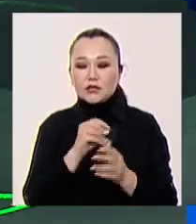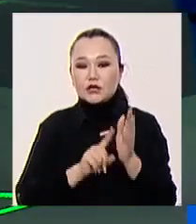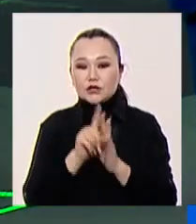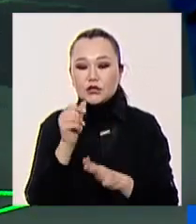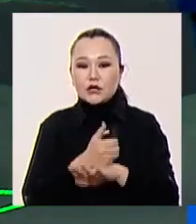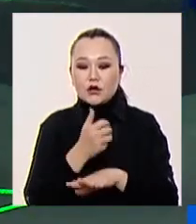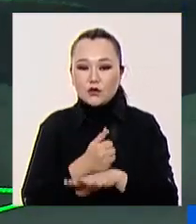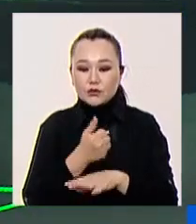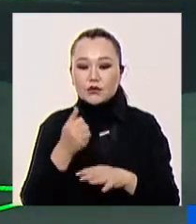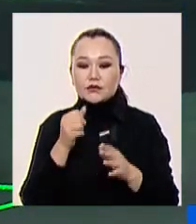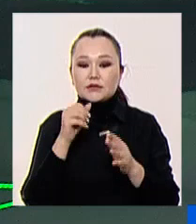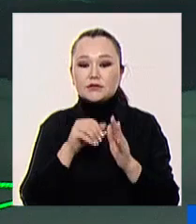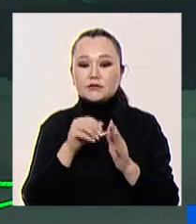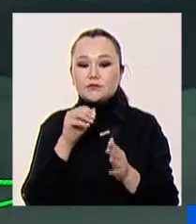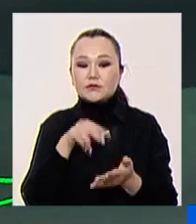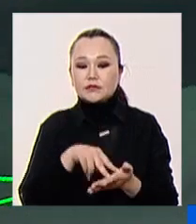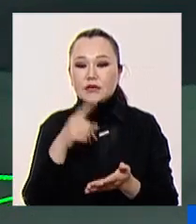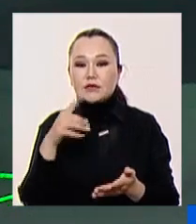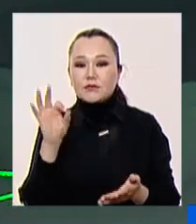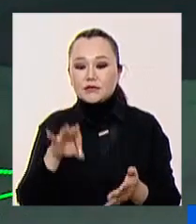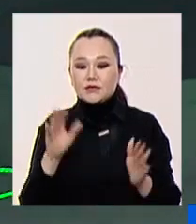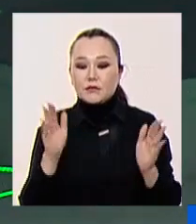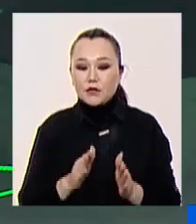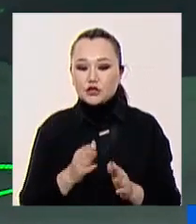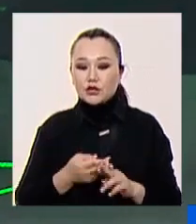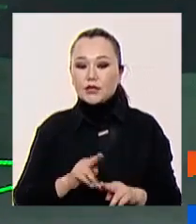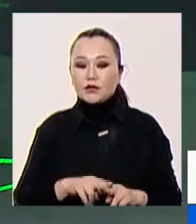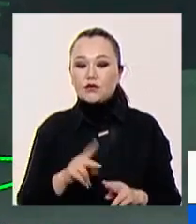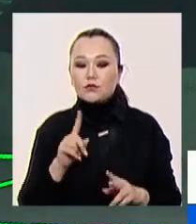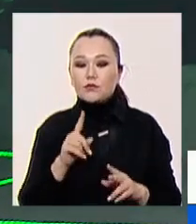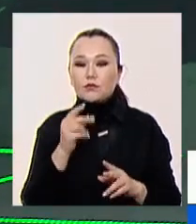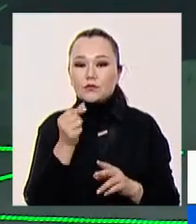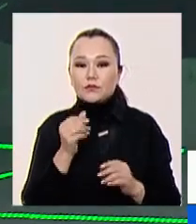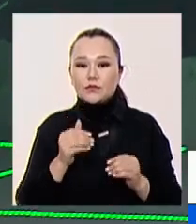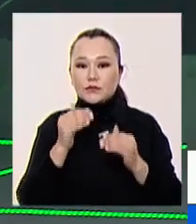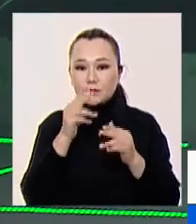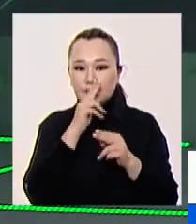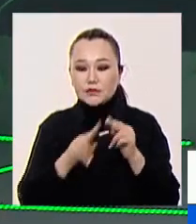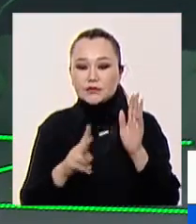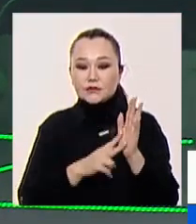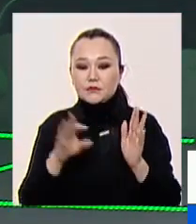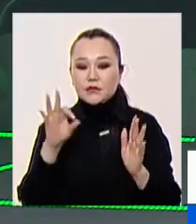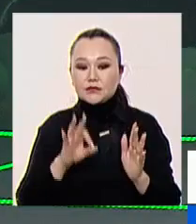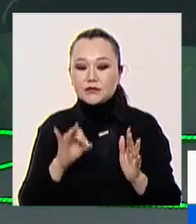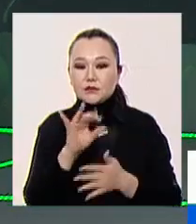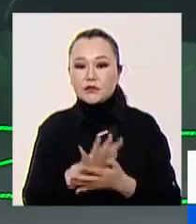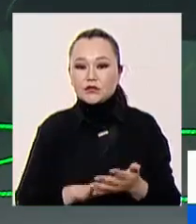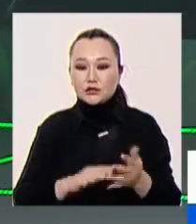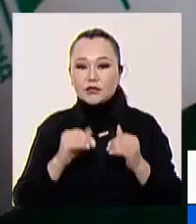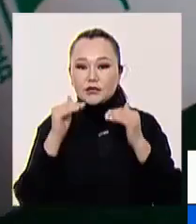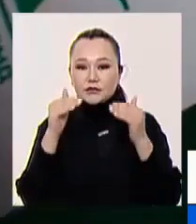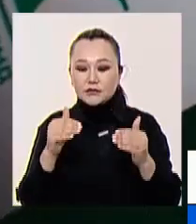активов ЕНПФ составила меньше 1%, и это при том, что инфляция превысила 7% и продолжает